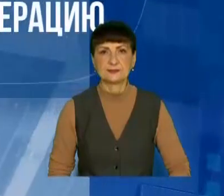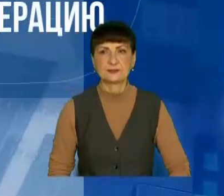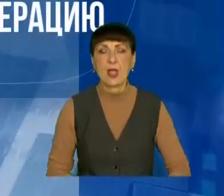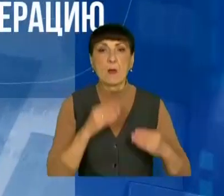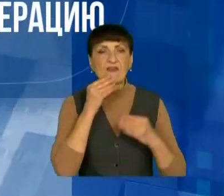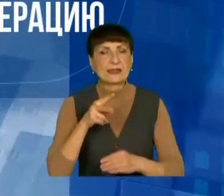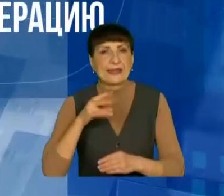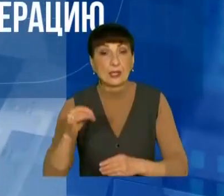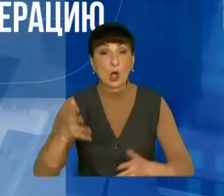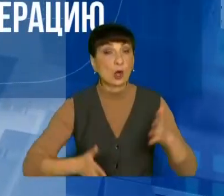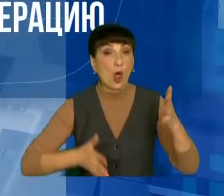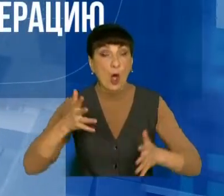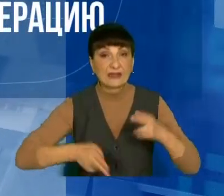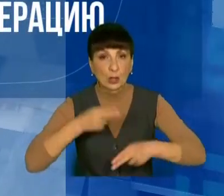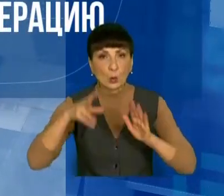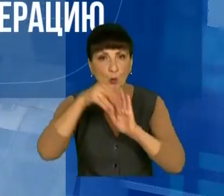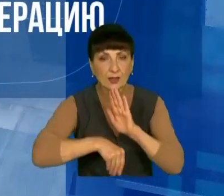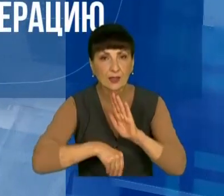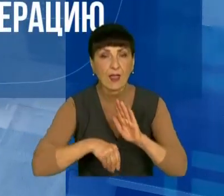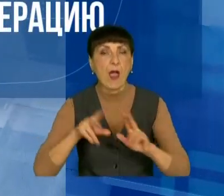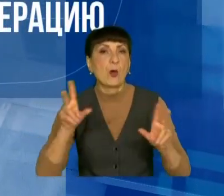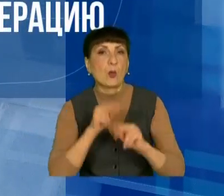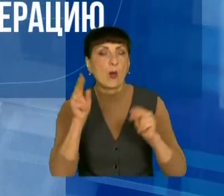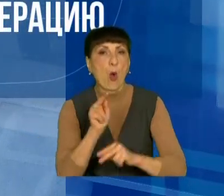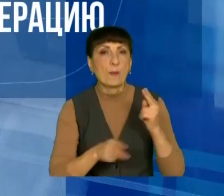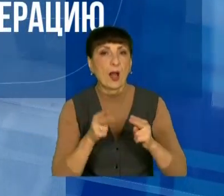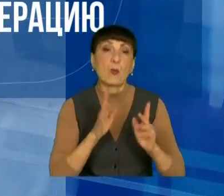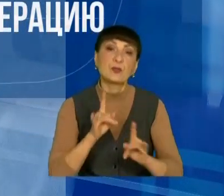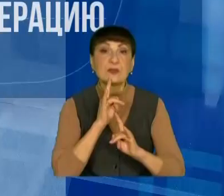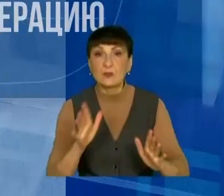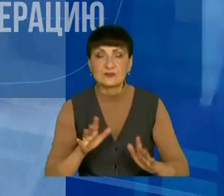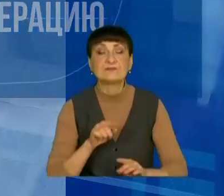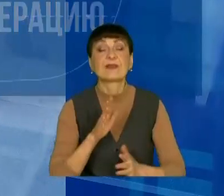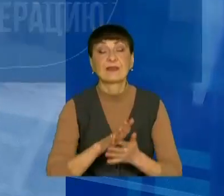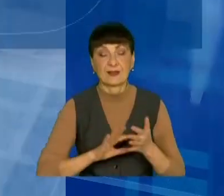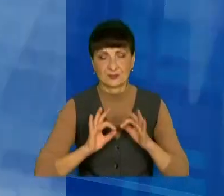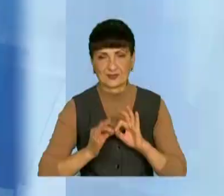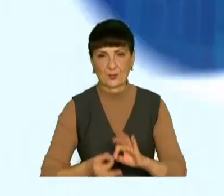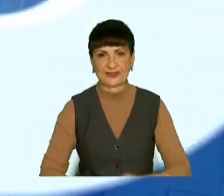Повлияет ли роботизирование хирургии на число успешных операций в Казахстане?